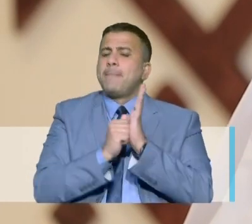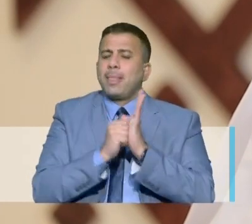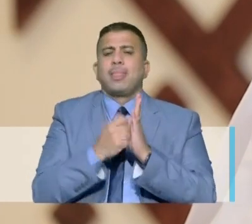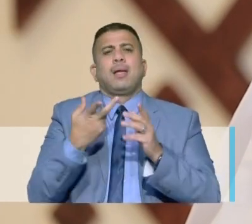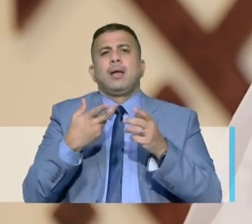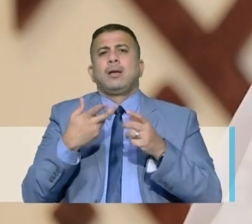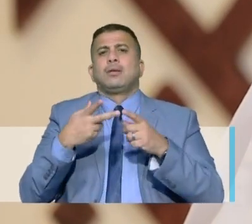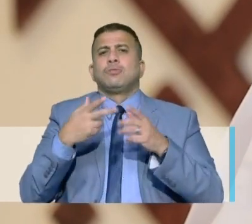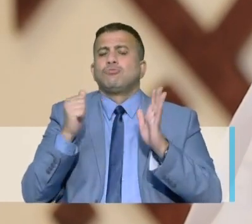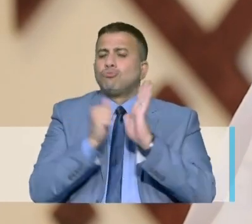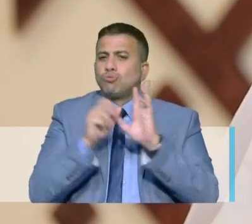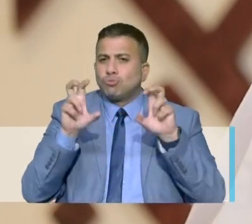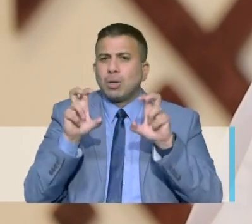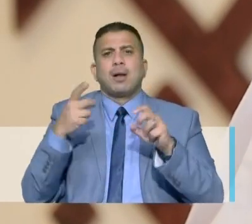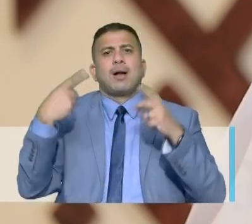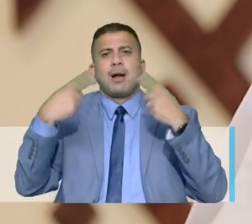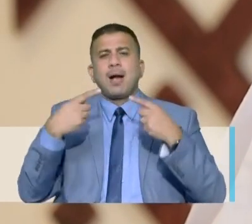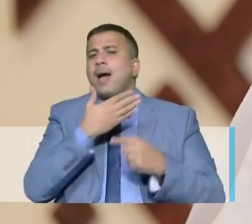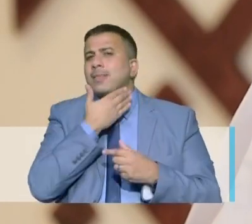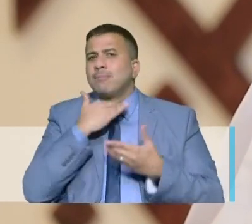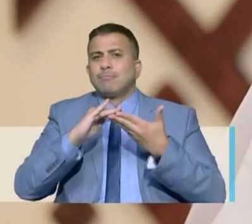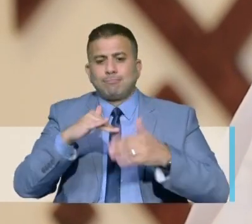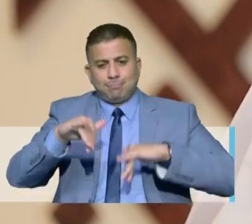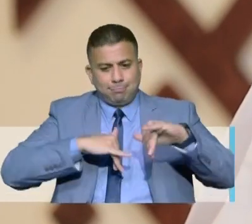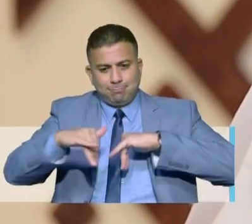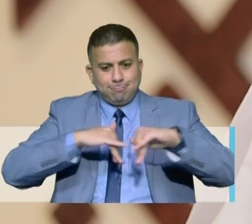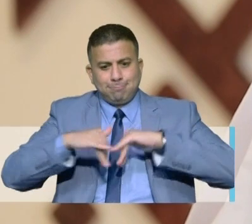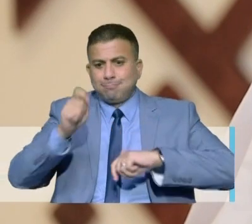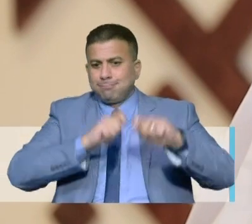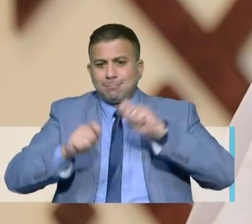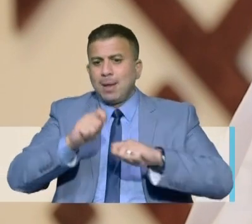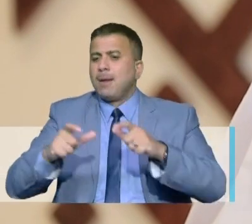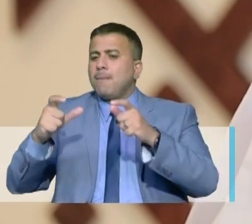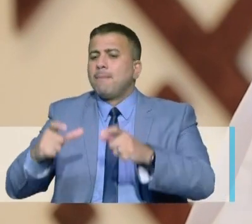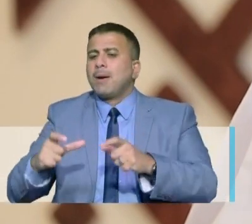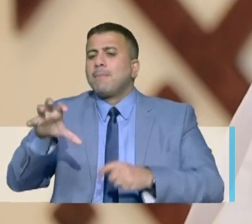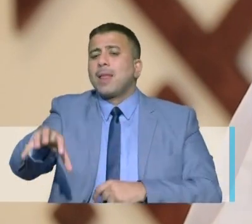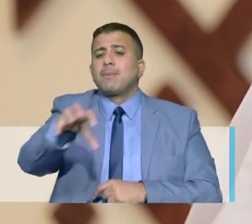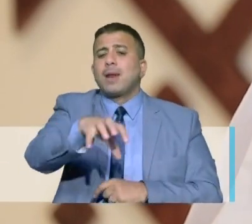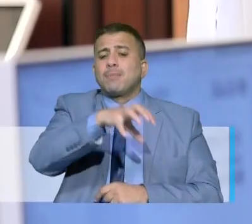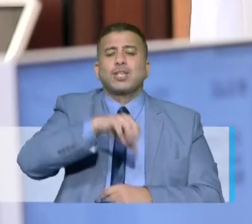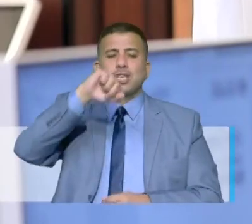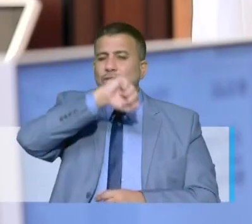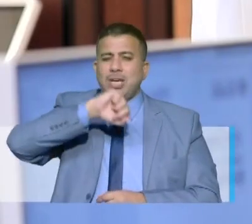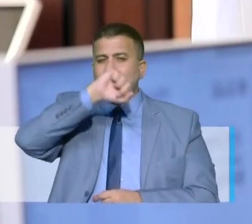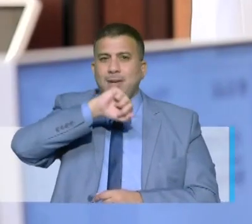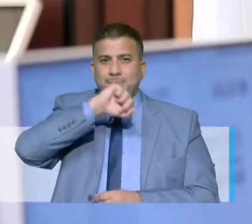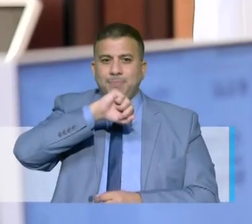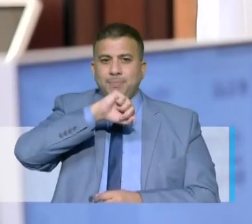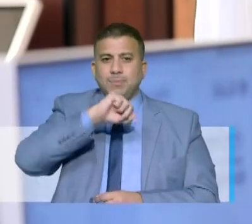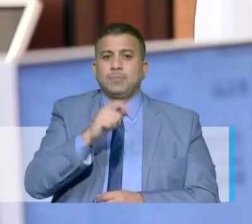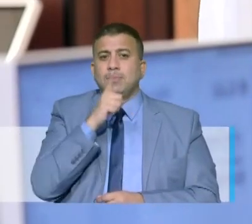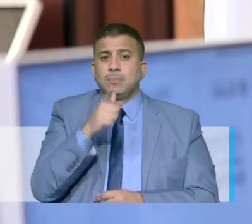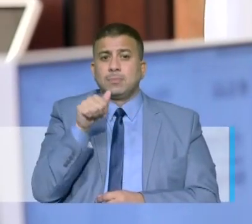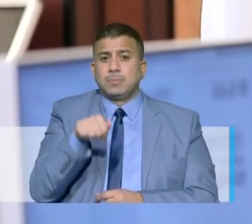وتوفير الخدمات العامه والبنيه التحتيه في جميع مناطق ومشاريع الاماره وبالنسبه